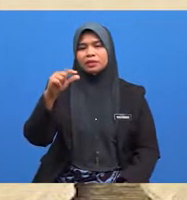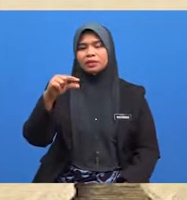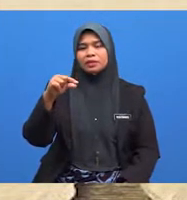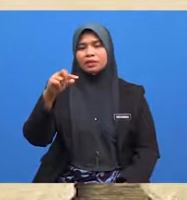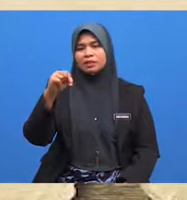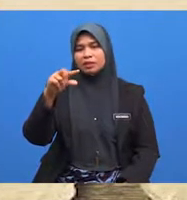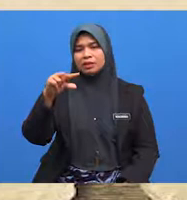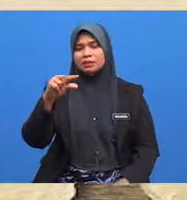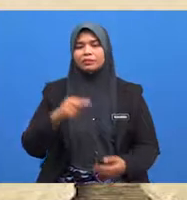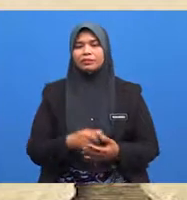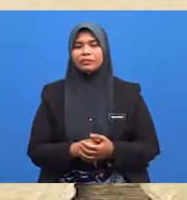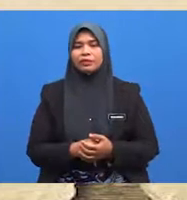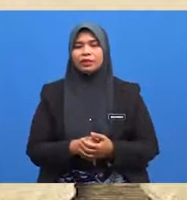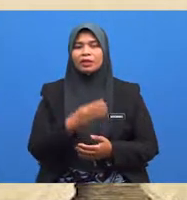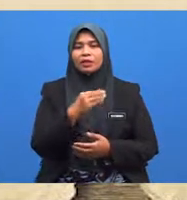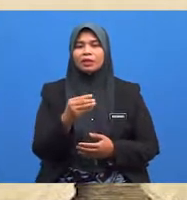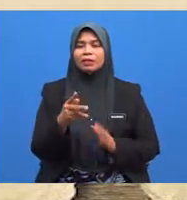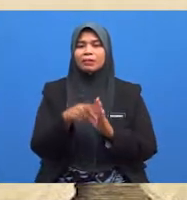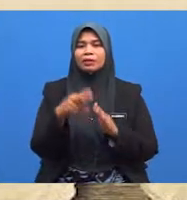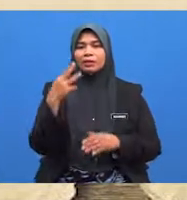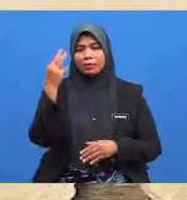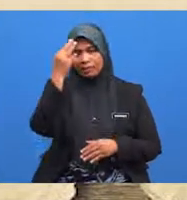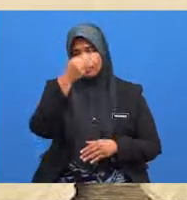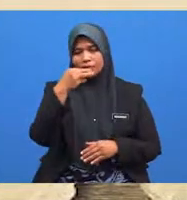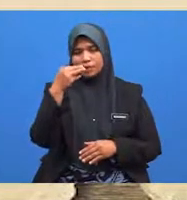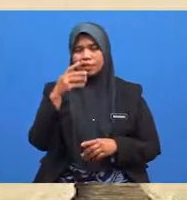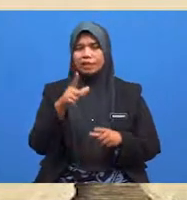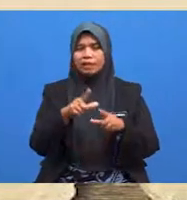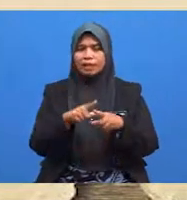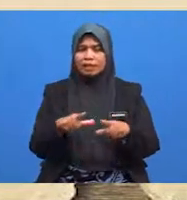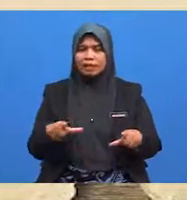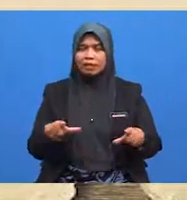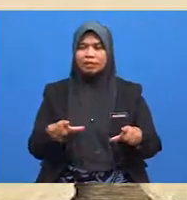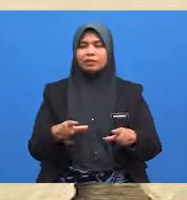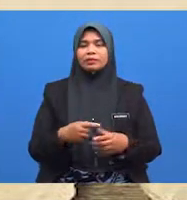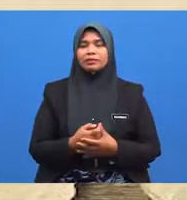Ia dikesan pada bahagian siling makam Humayun